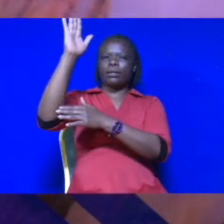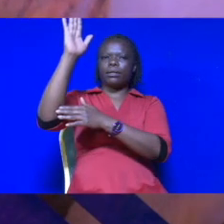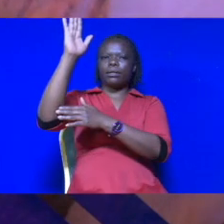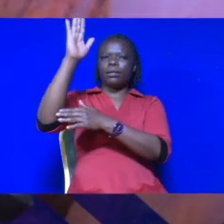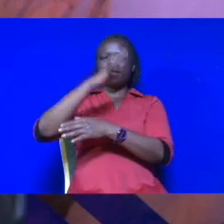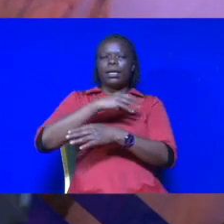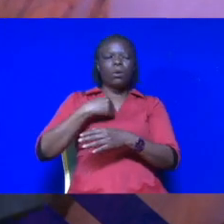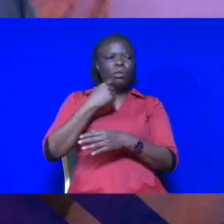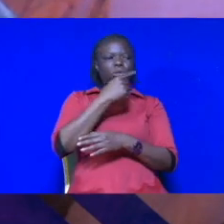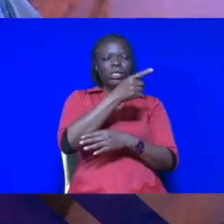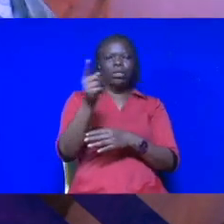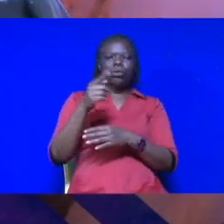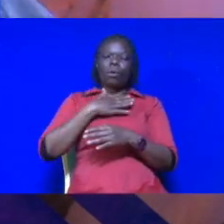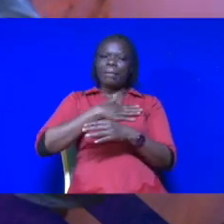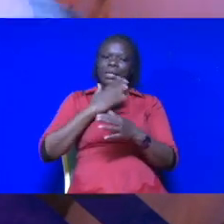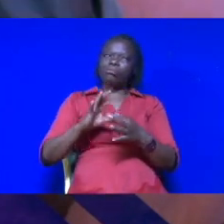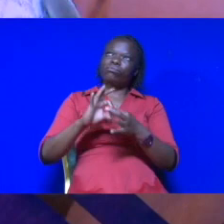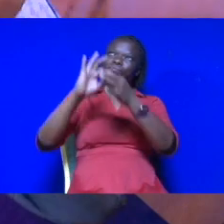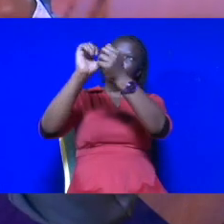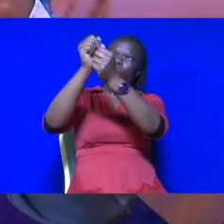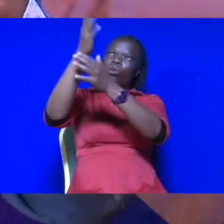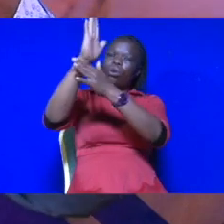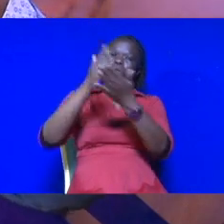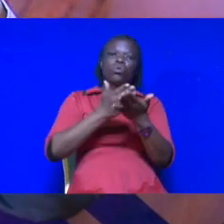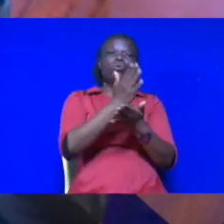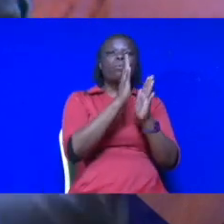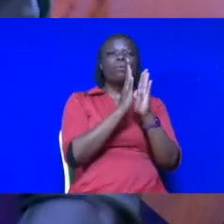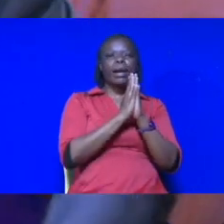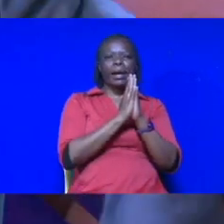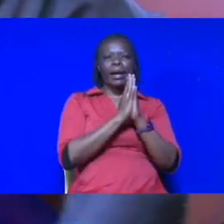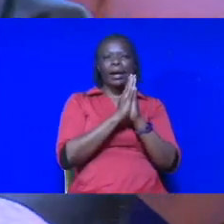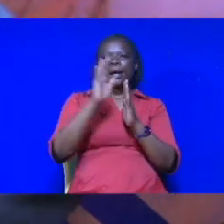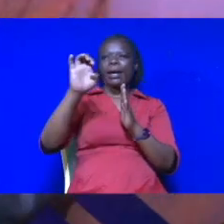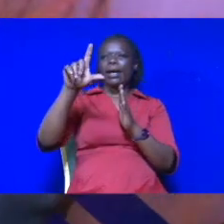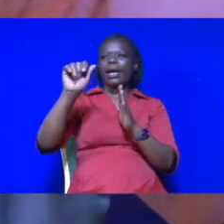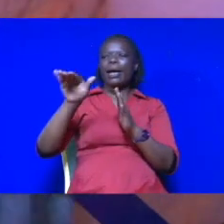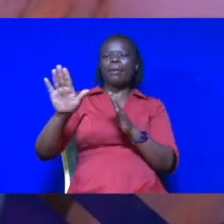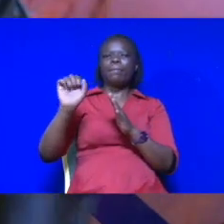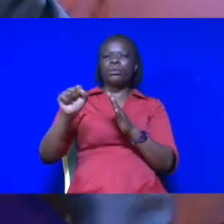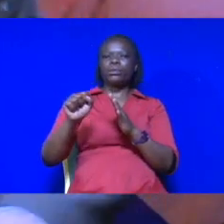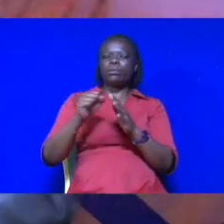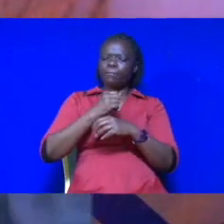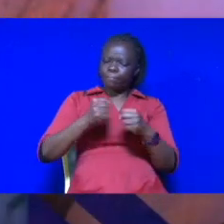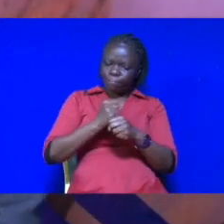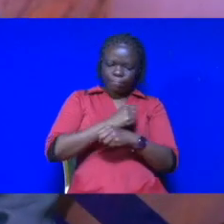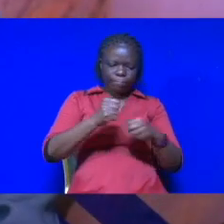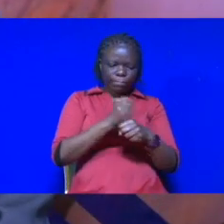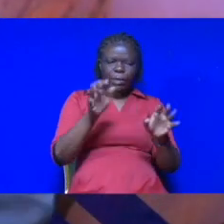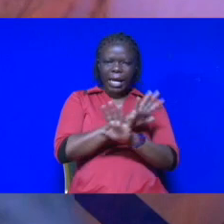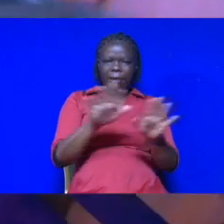Na watia moyo, tumtegemee Mungu kwa njia ya maombi. Elia akafunga nguo zake, kila